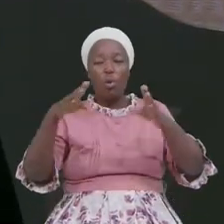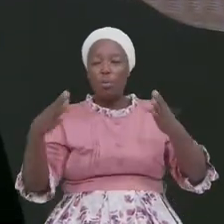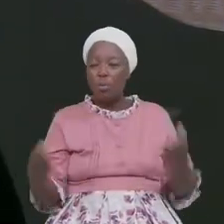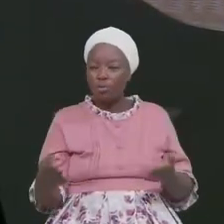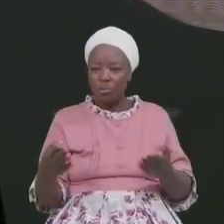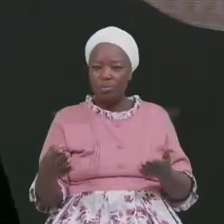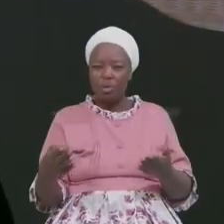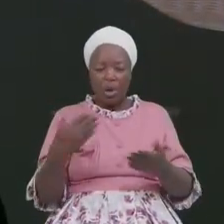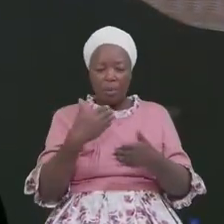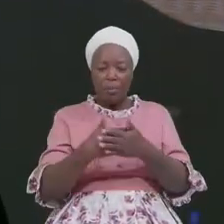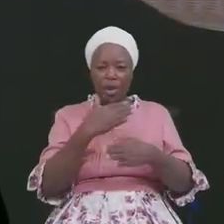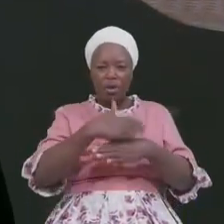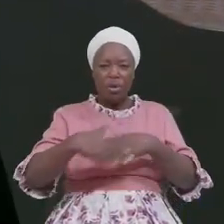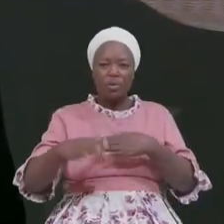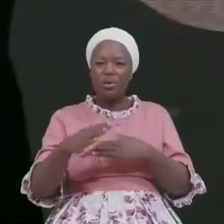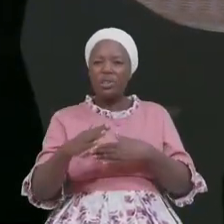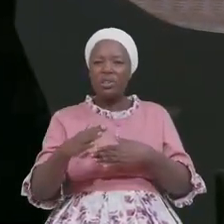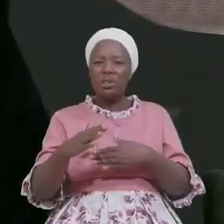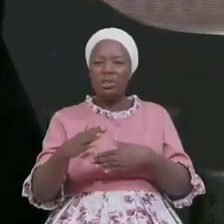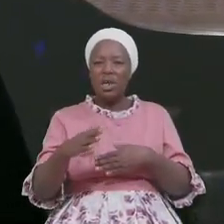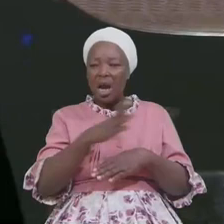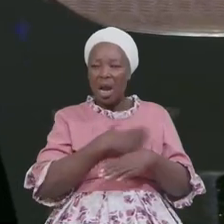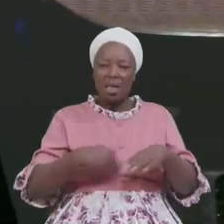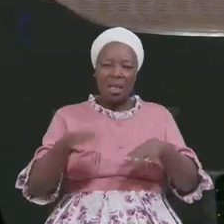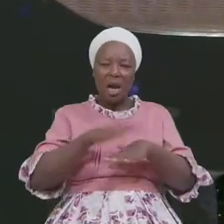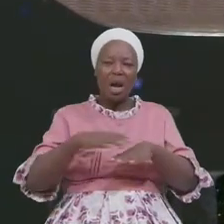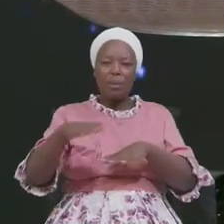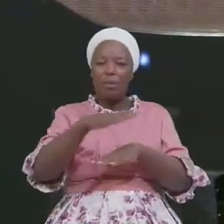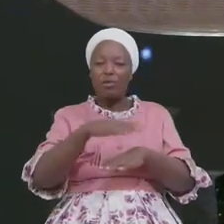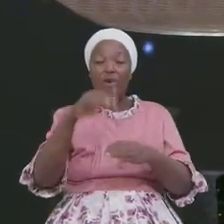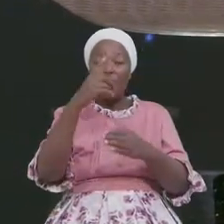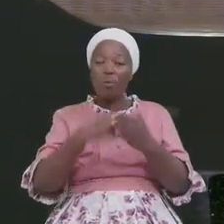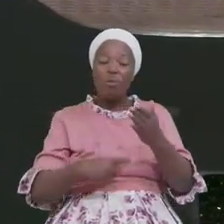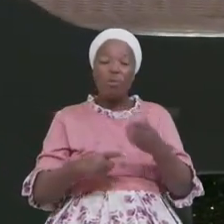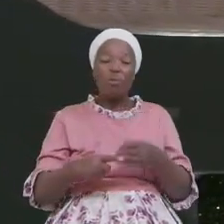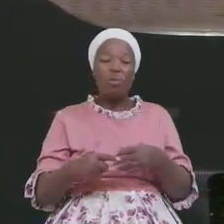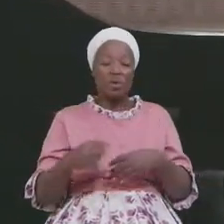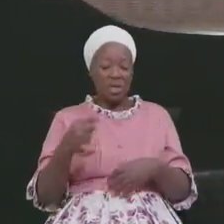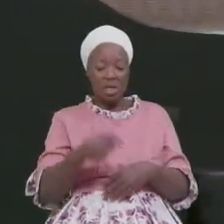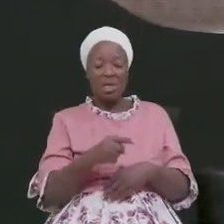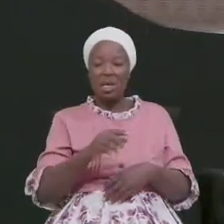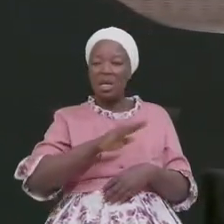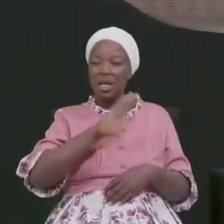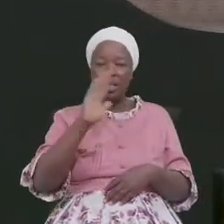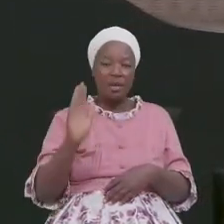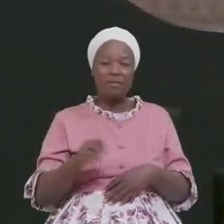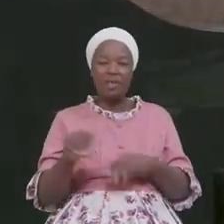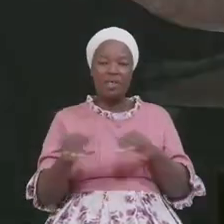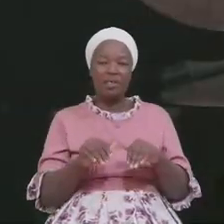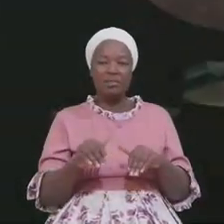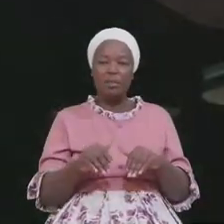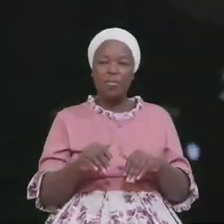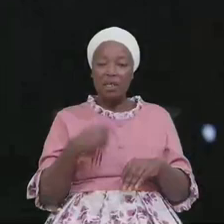publiquement au-delà de ce qu'il avait dit avant. C'est pourquoi nous remercions le Seigneur pour